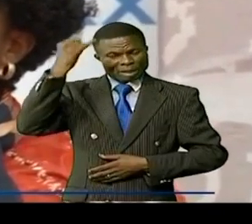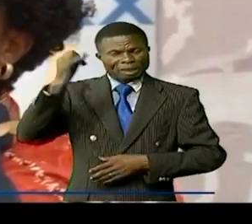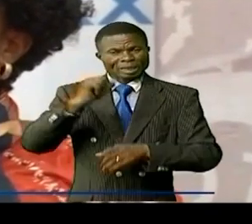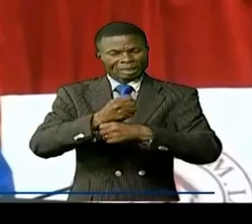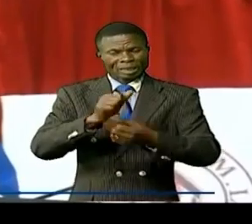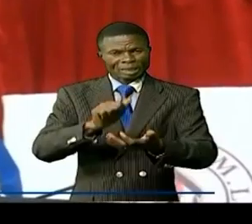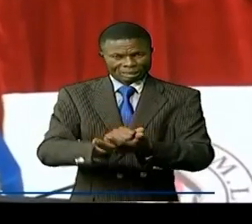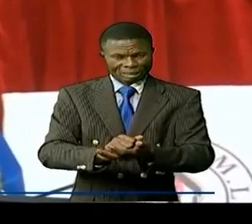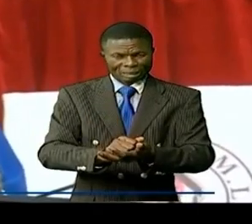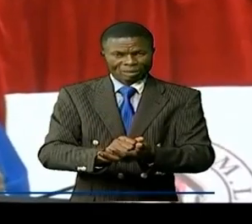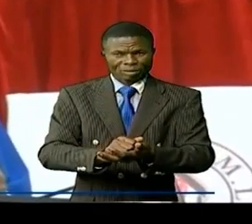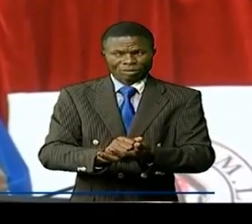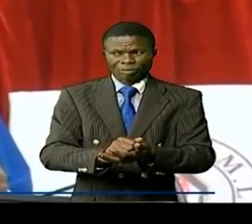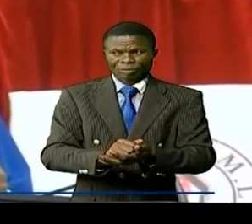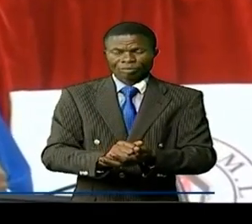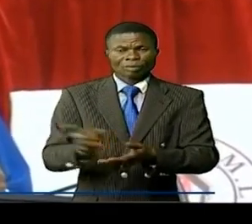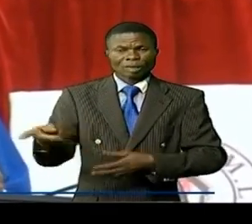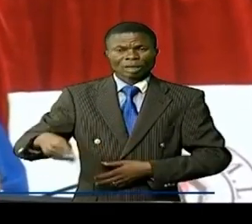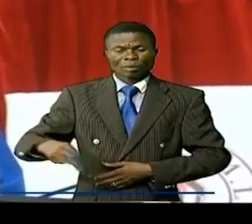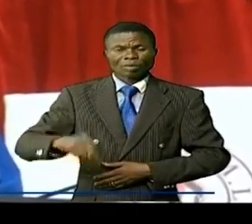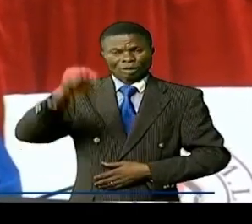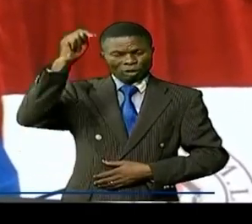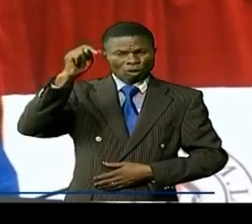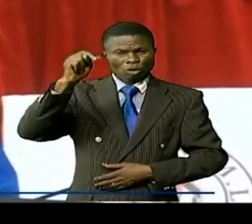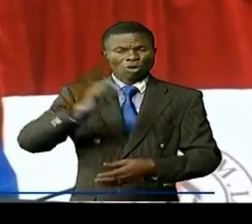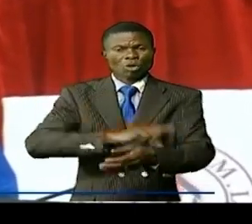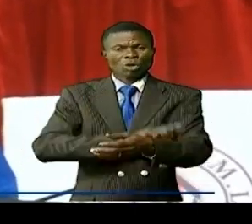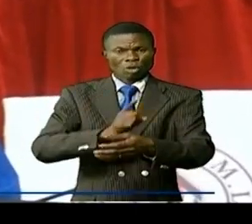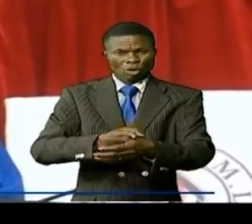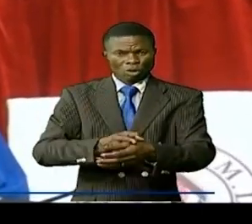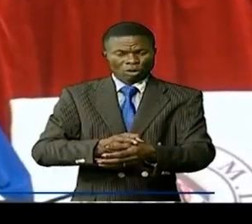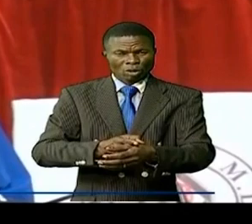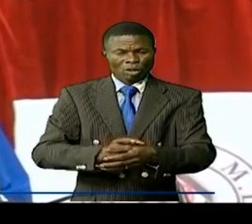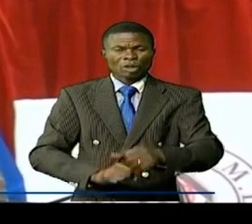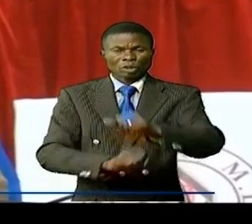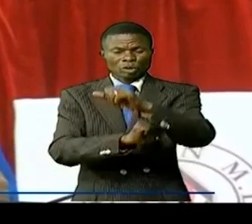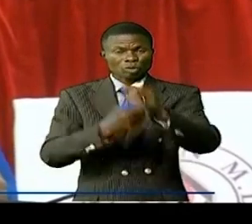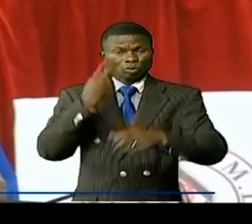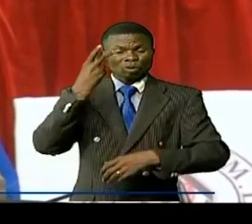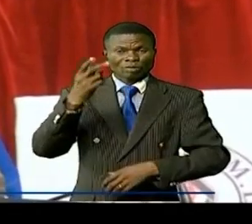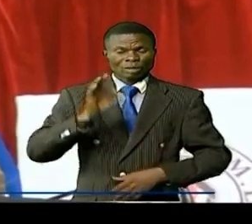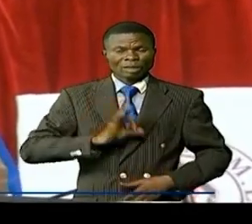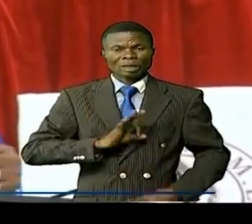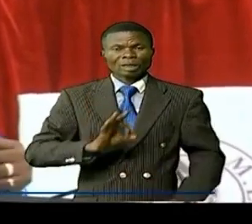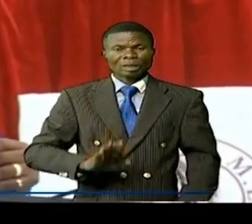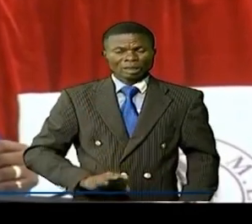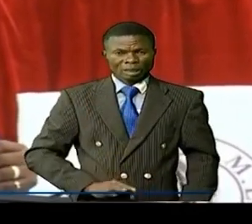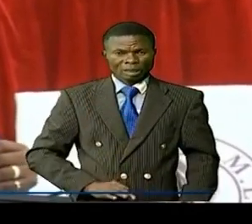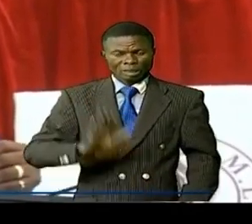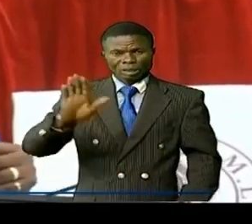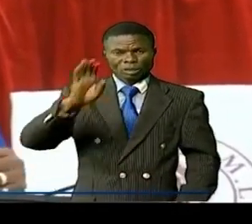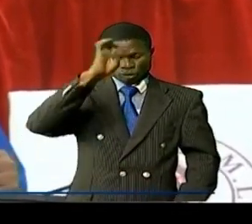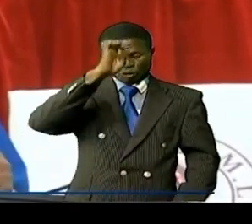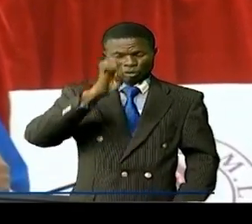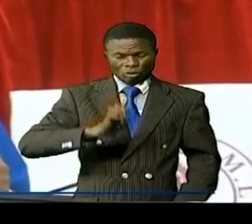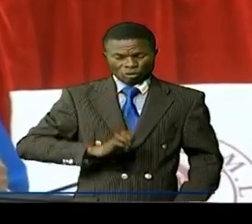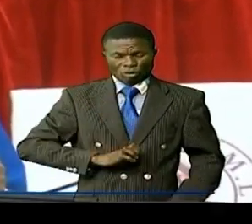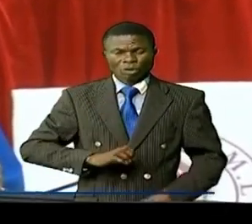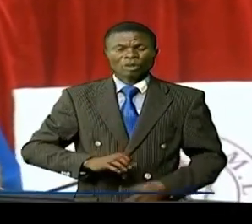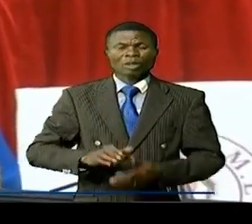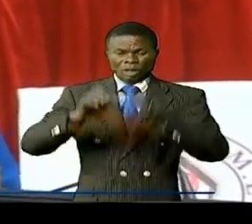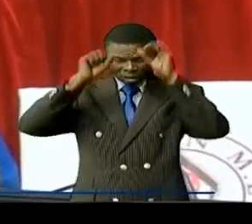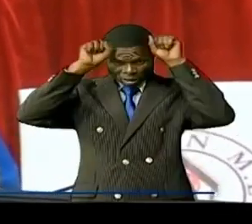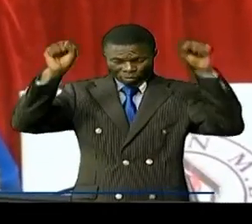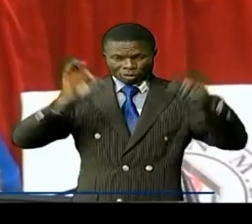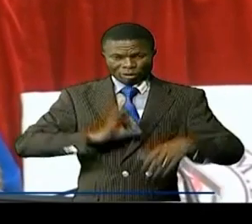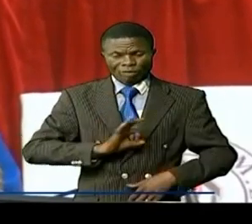plateforme. La province du Nord Kivu s'indigne derrière la vision du chef de l'État, son excellence Félix-Antoine